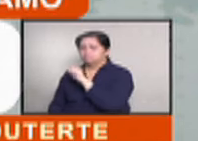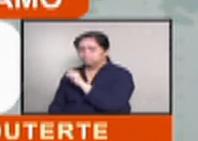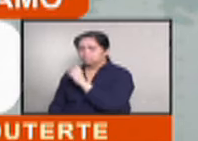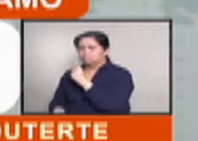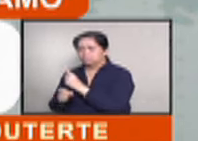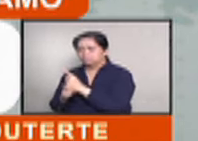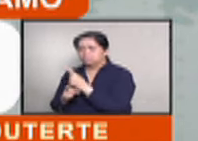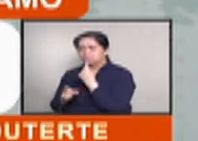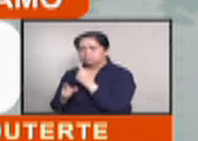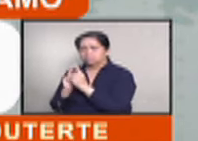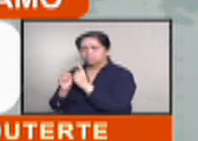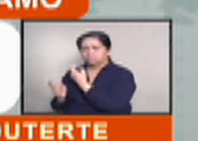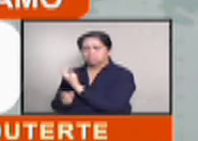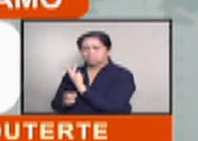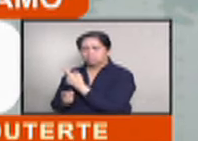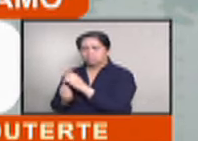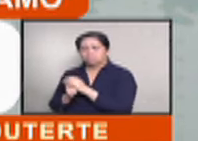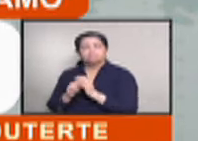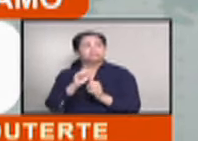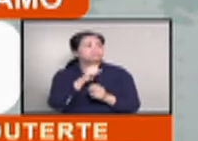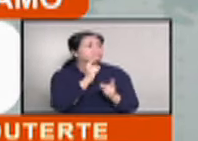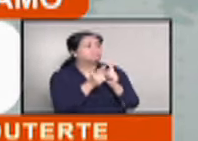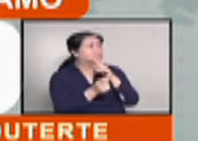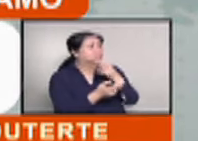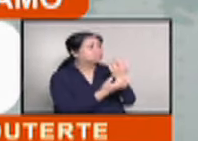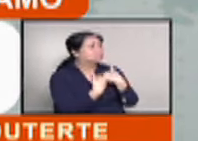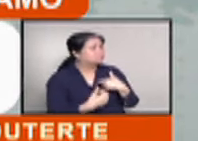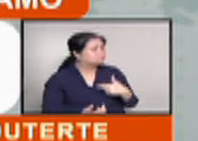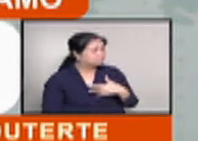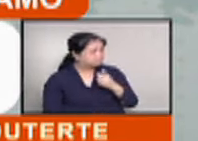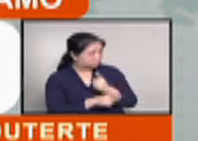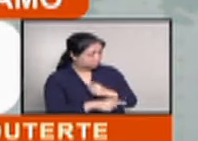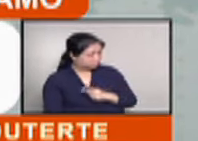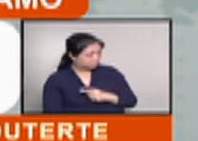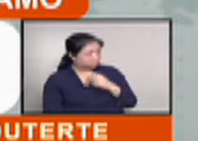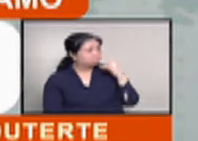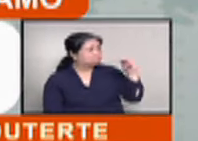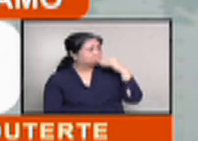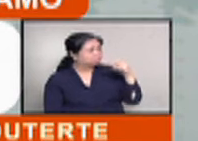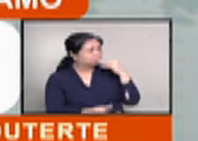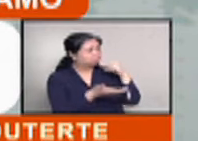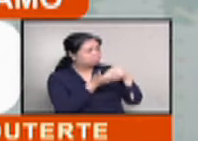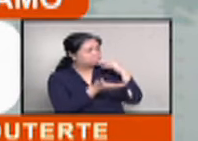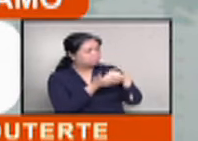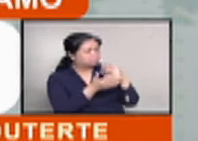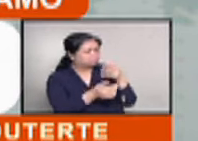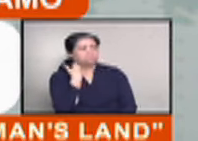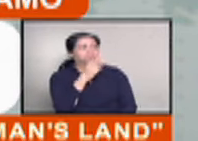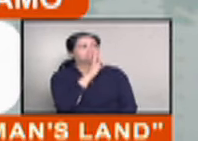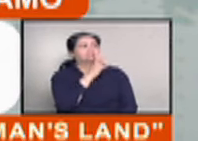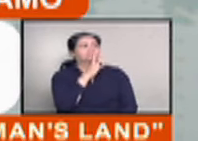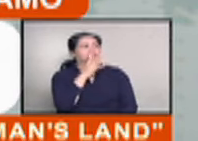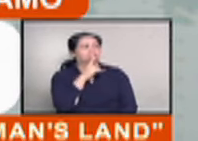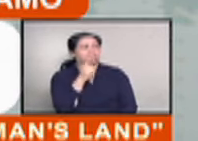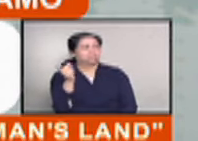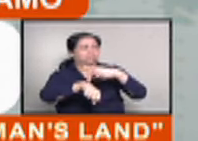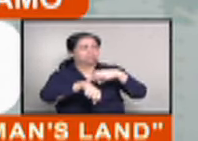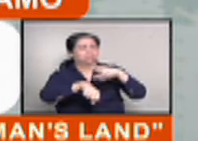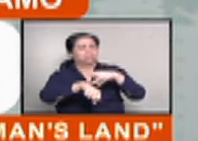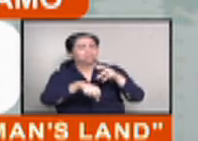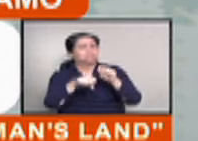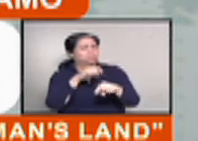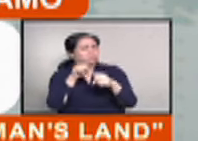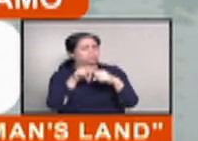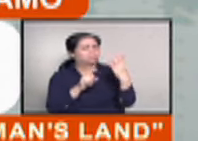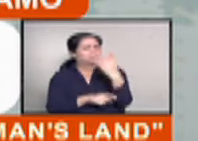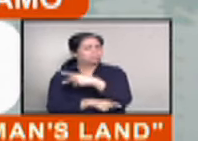ba? Nag-uusap daw tayo na... Opo, tapos hindi mo na ako na-replyan, di ba? Mini-message kita. Paisin ko na po, Attorney. Kailan